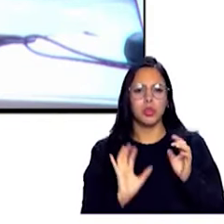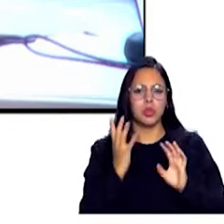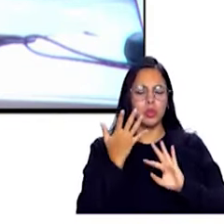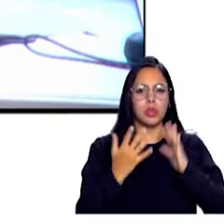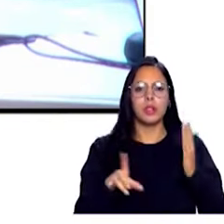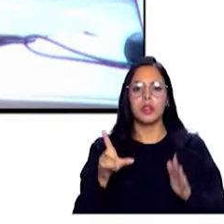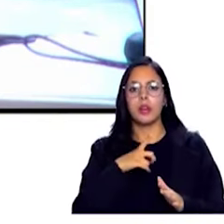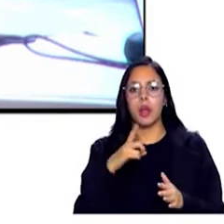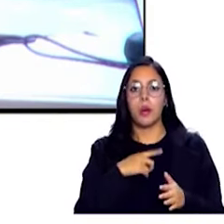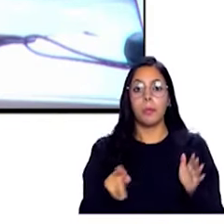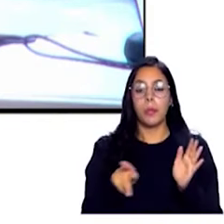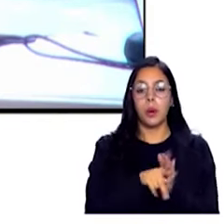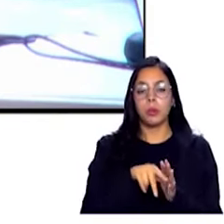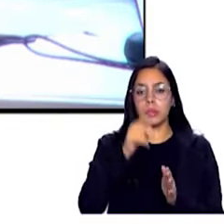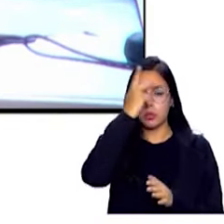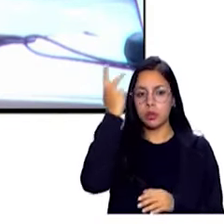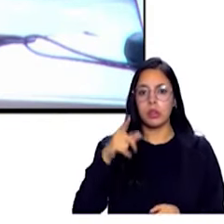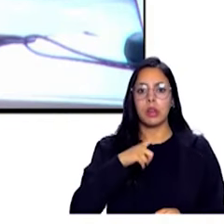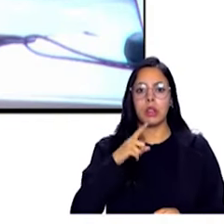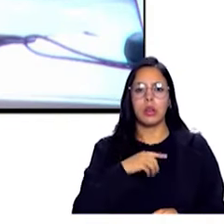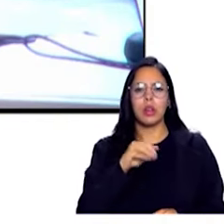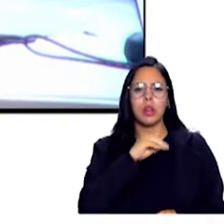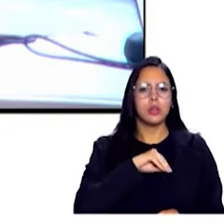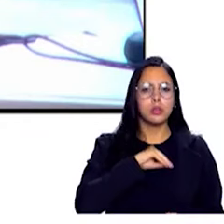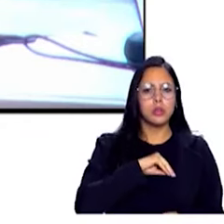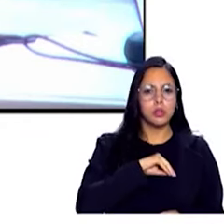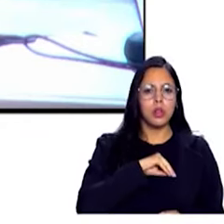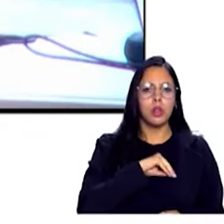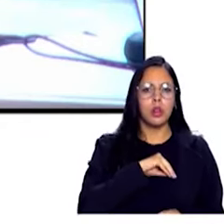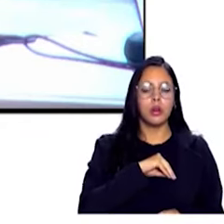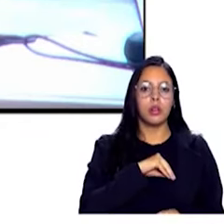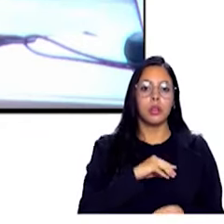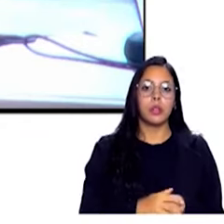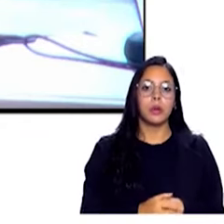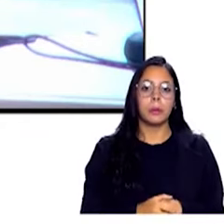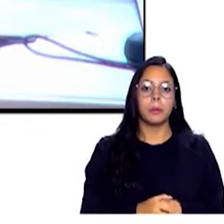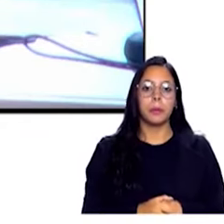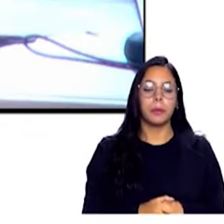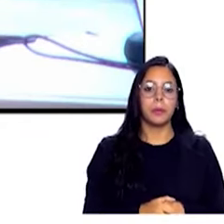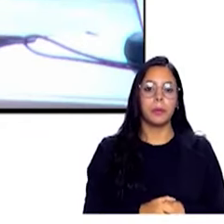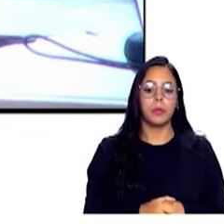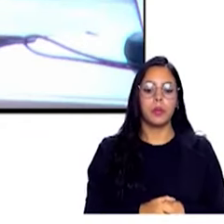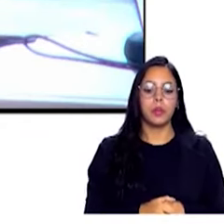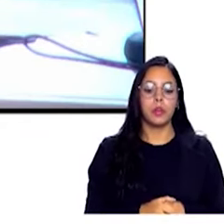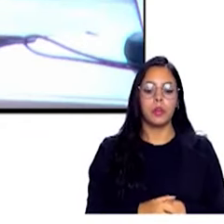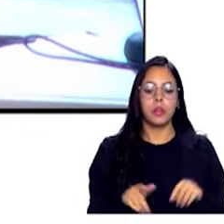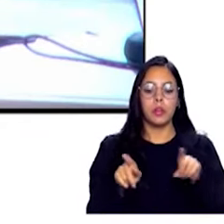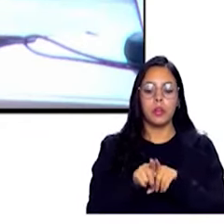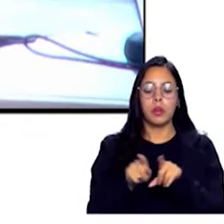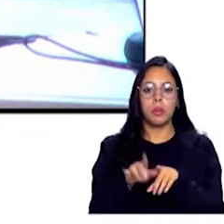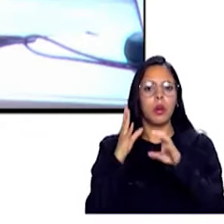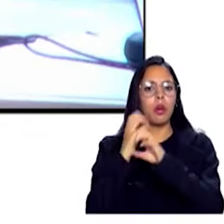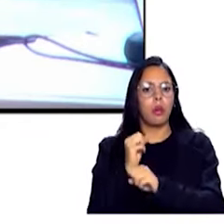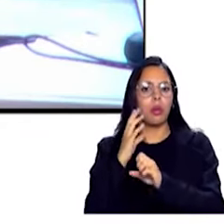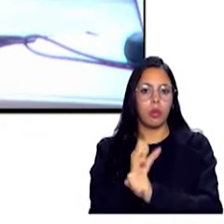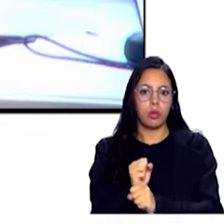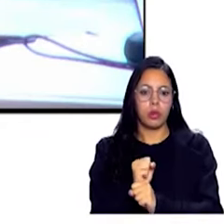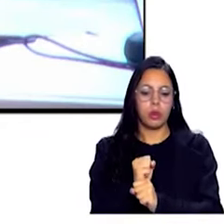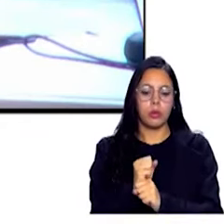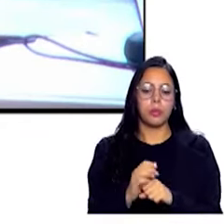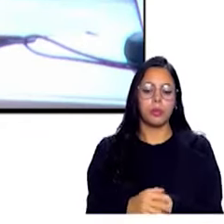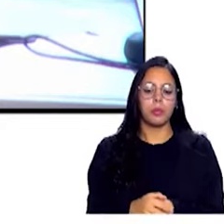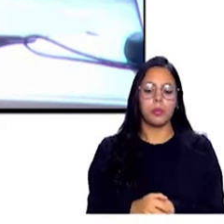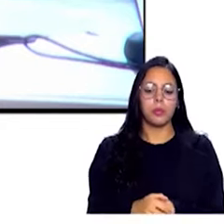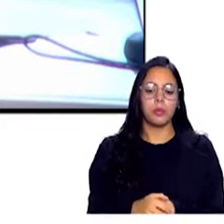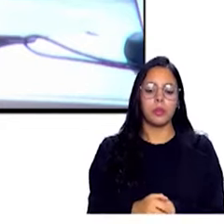Elle est forfaitaire je peux la calculer ET le recours au juge devient inutile donc Il faut bien voir que dans